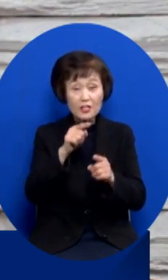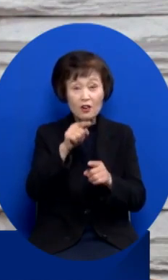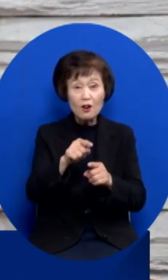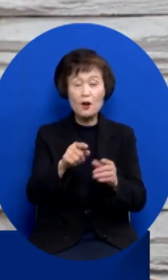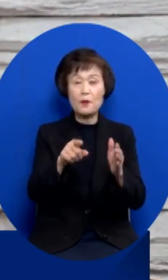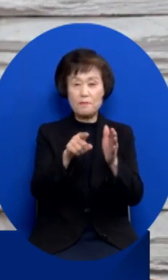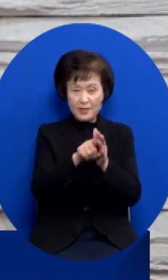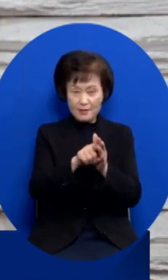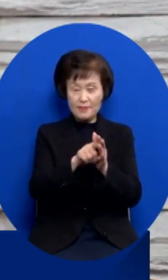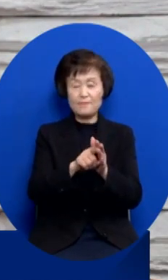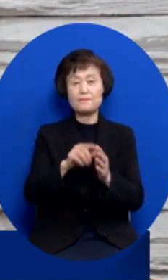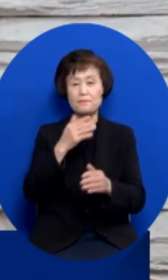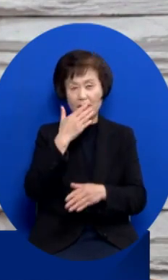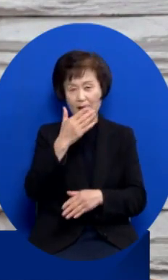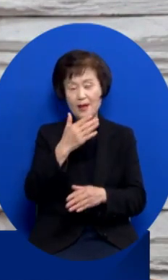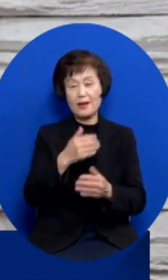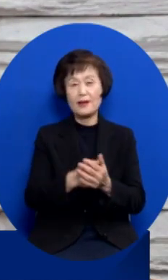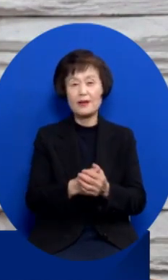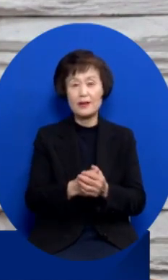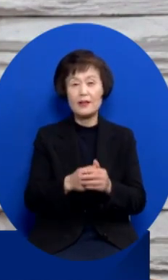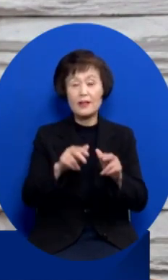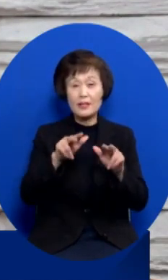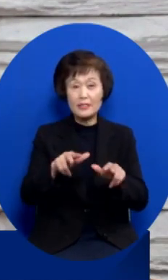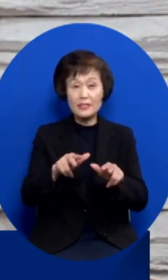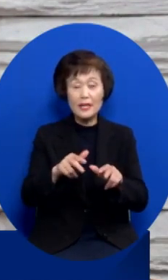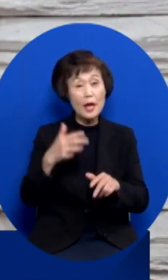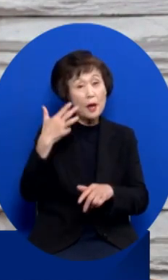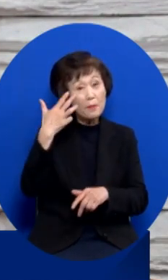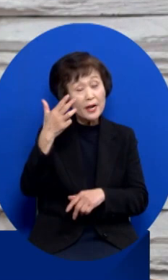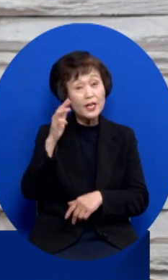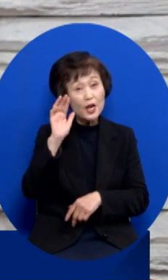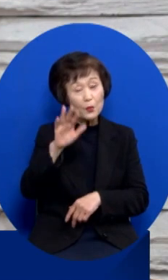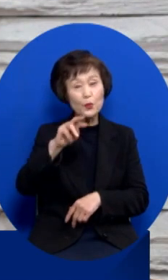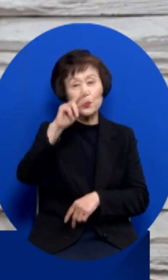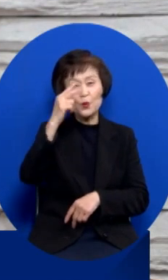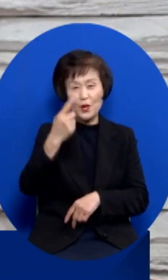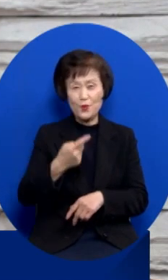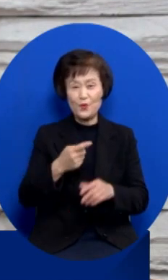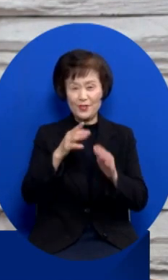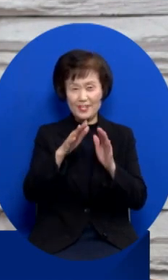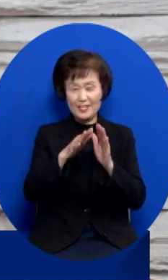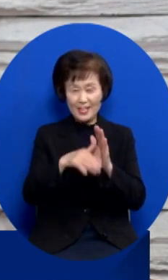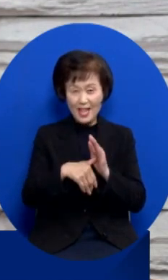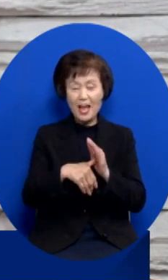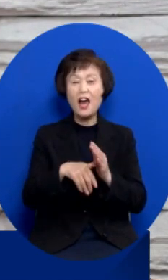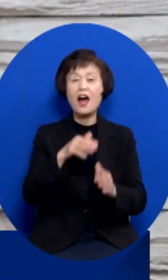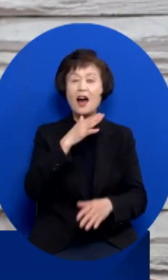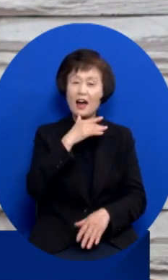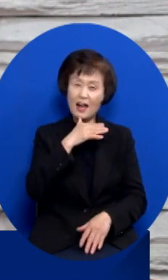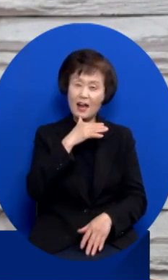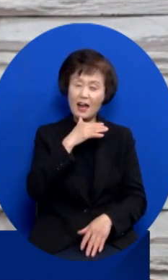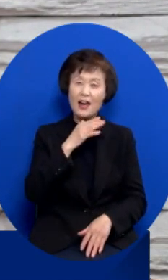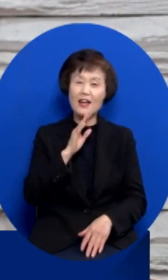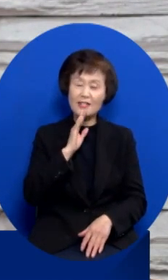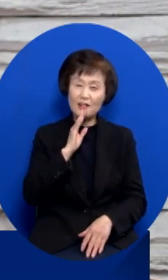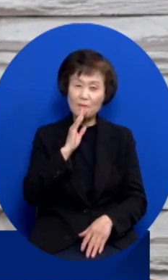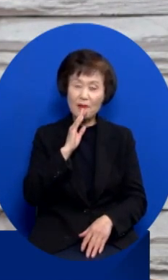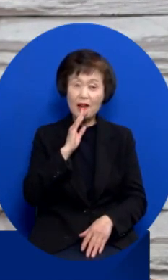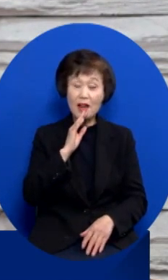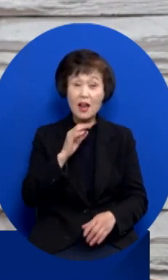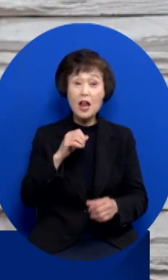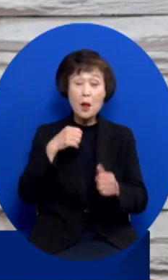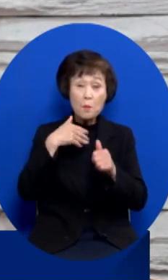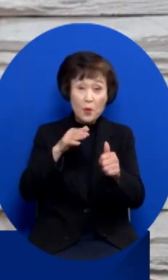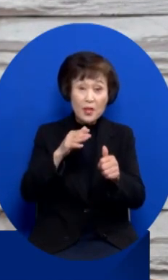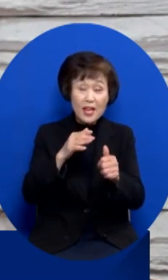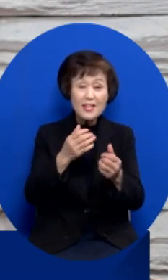그걸 믿으시면 됩니다. 이제 8개월 지나서 돌아올 때, 아, 파병식 때그 말이